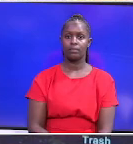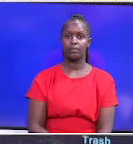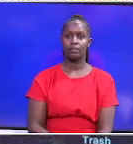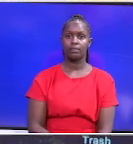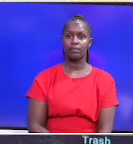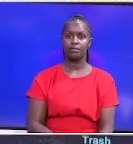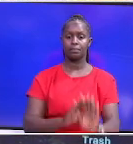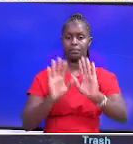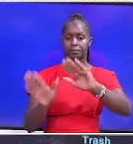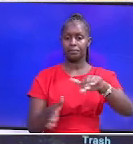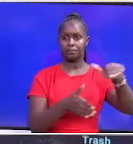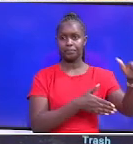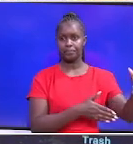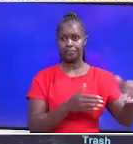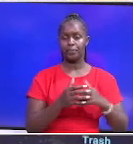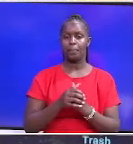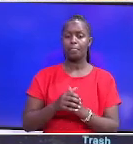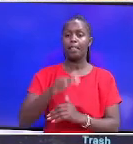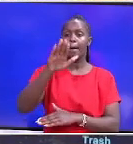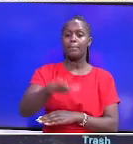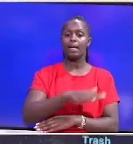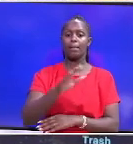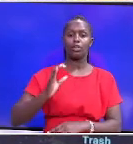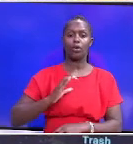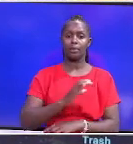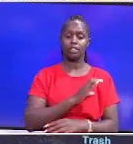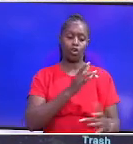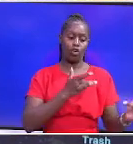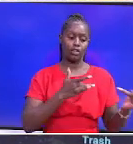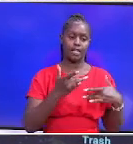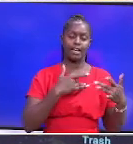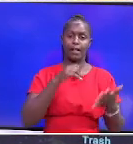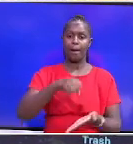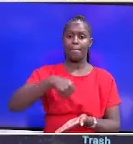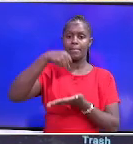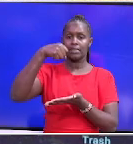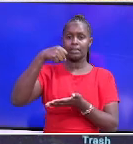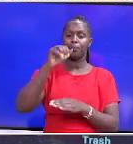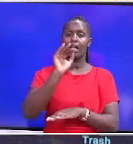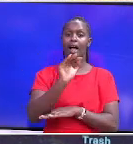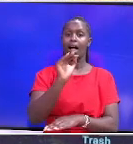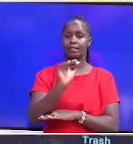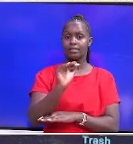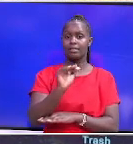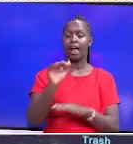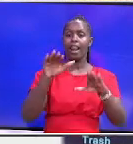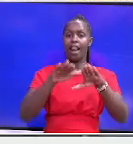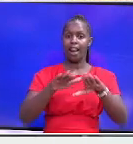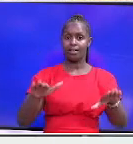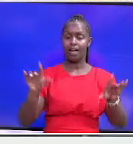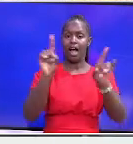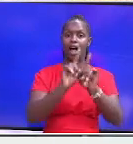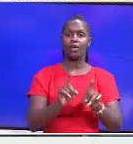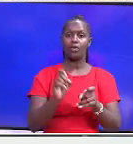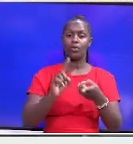Mbali na hayo mtazamaji, kamati ya bunge kuhusu uwekezaji imewaagiza maafisa wa wizara ya ardhi pamoja na tume ya ardhi